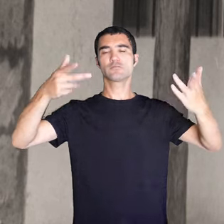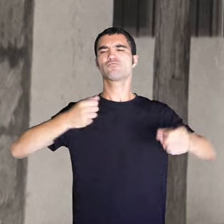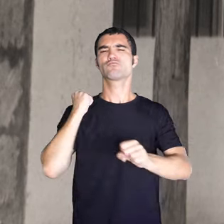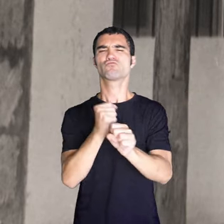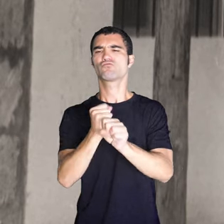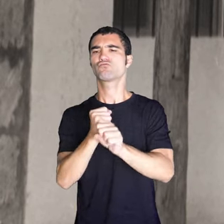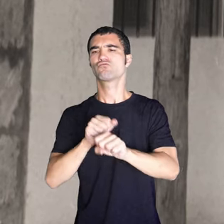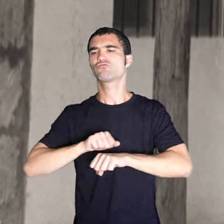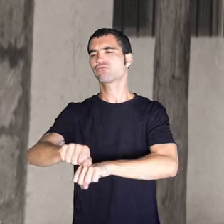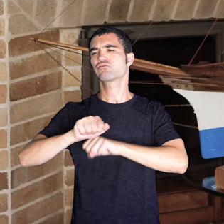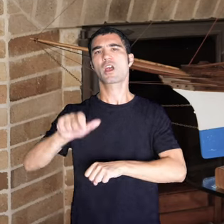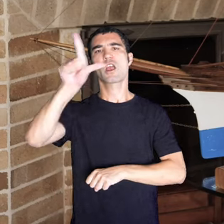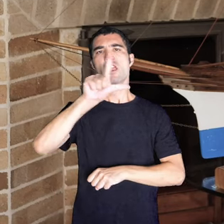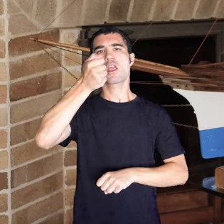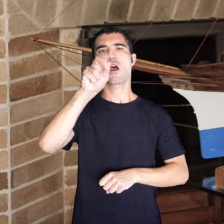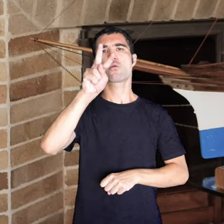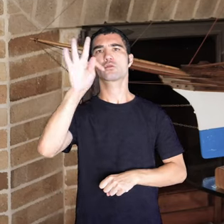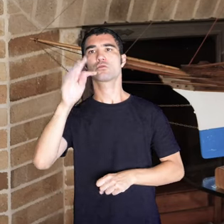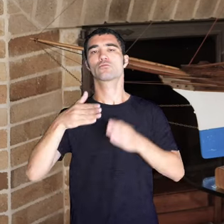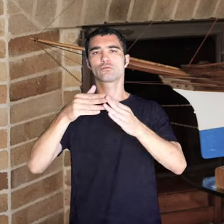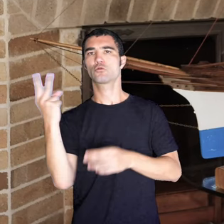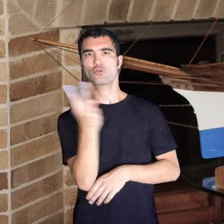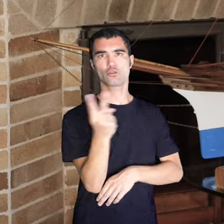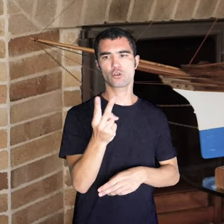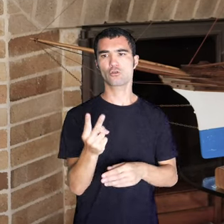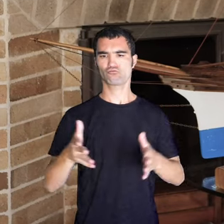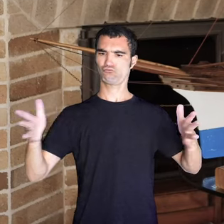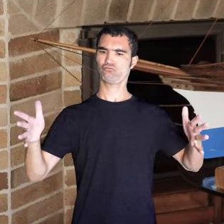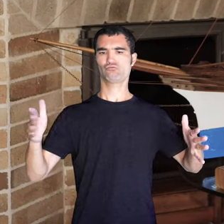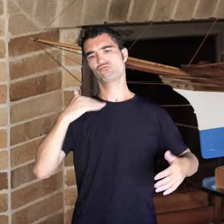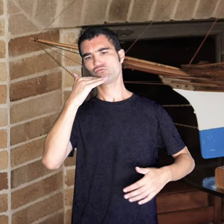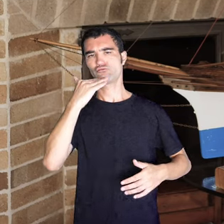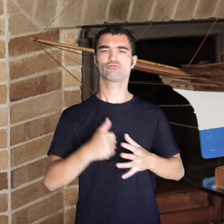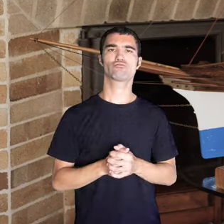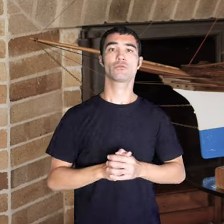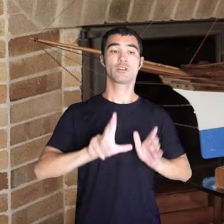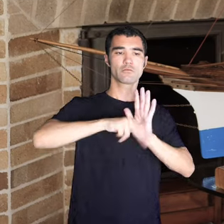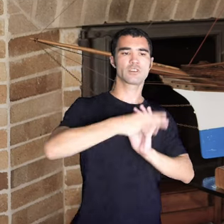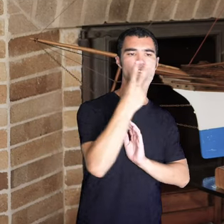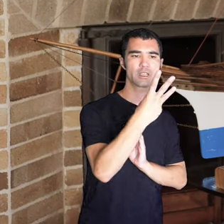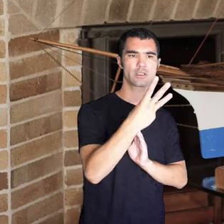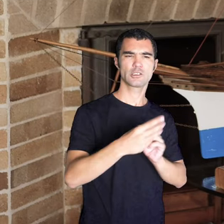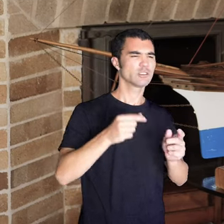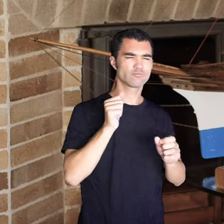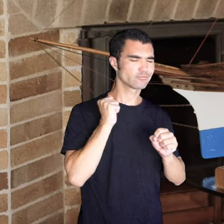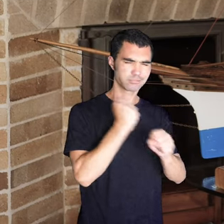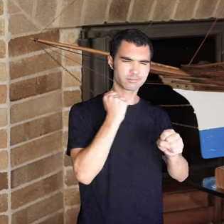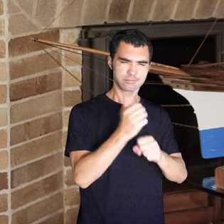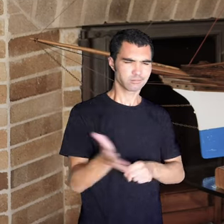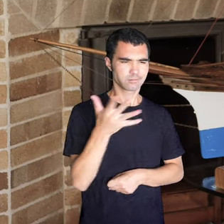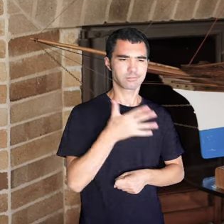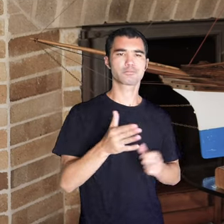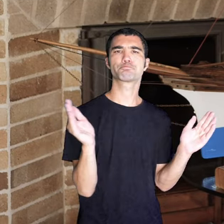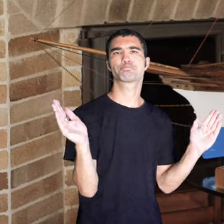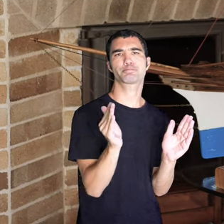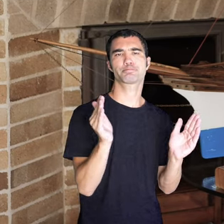llaüts, vàrem fer dos de grossets i després tres de seguits un poc més